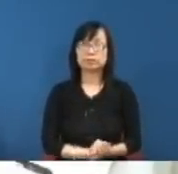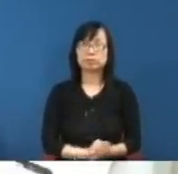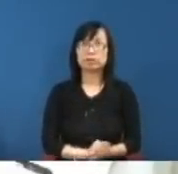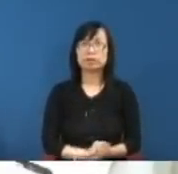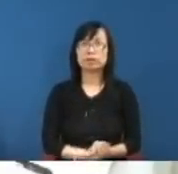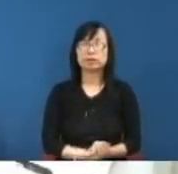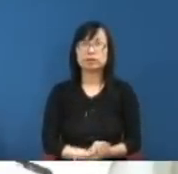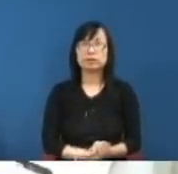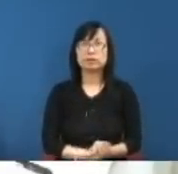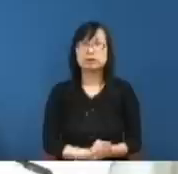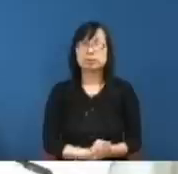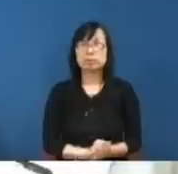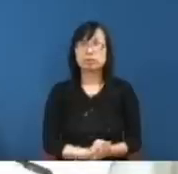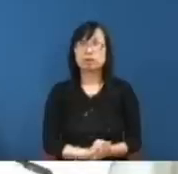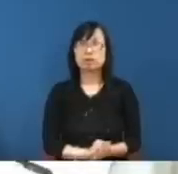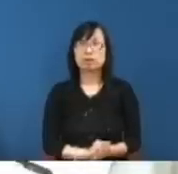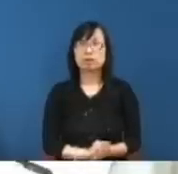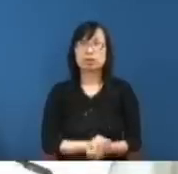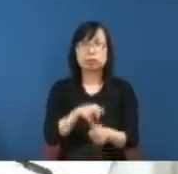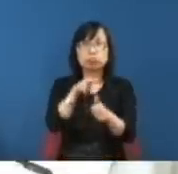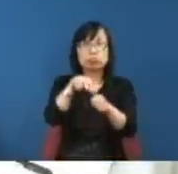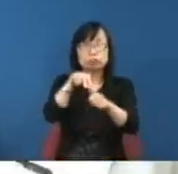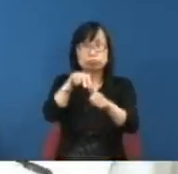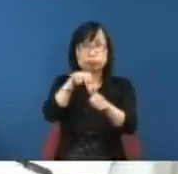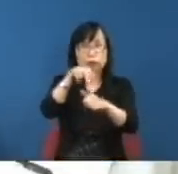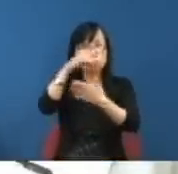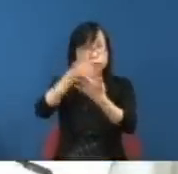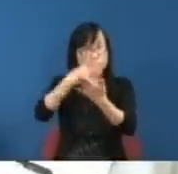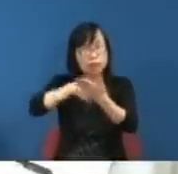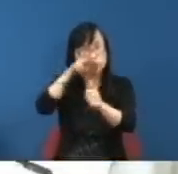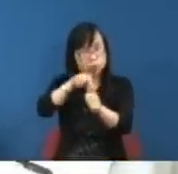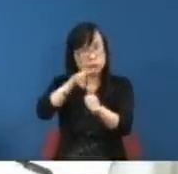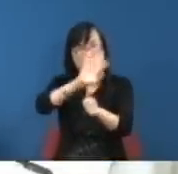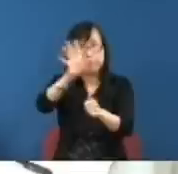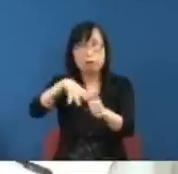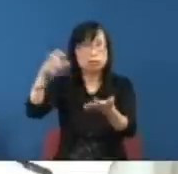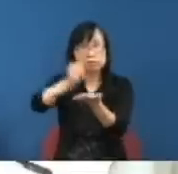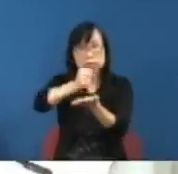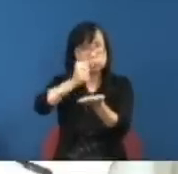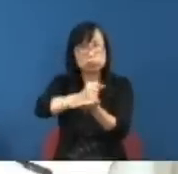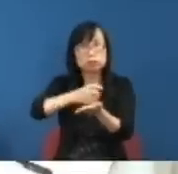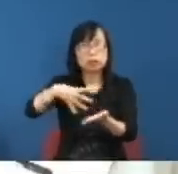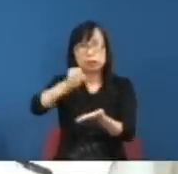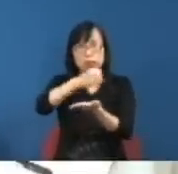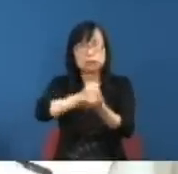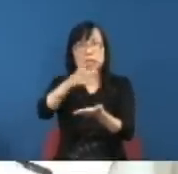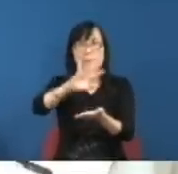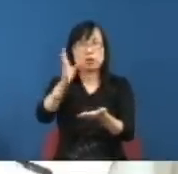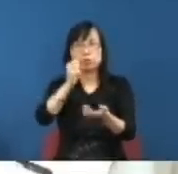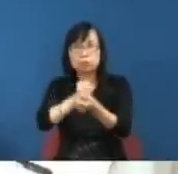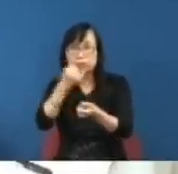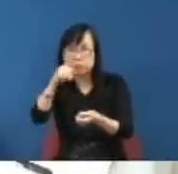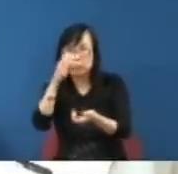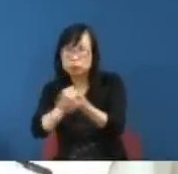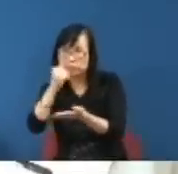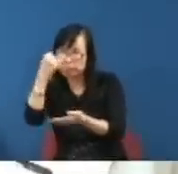呢、這個。即係規管市場嘅法則，譬如話唔可以壟斷啊，唔可以隨便買賣啊，唔可以做呢樣，唔可以做嗰樣啊，唔